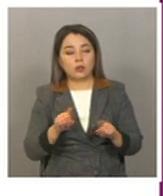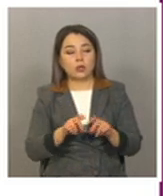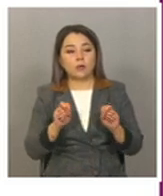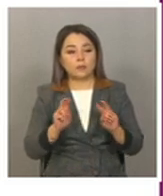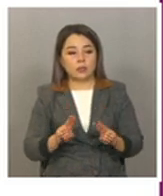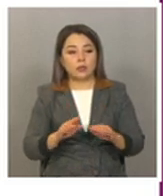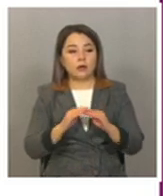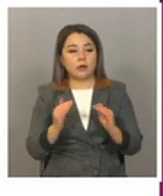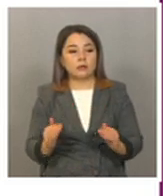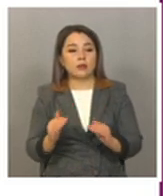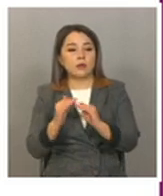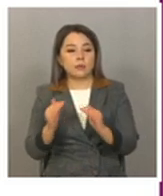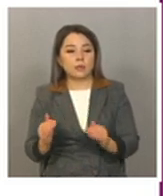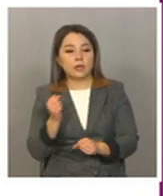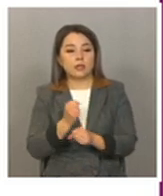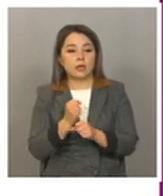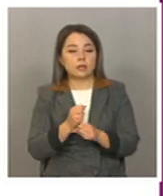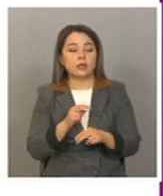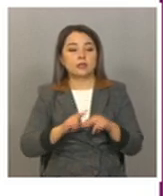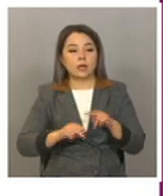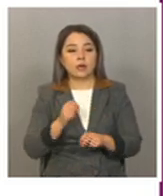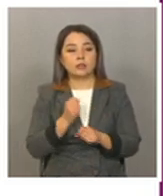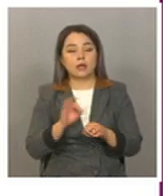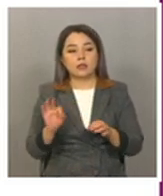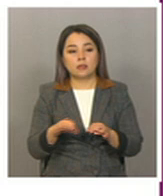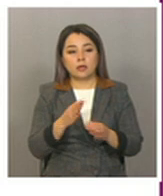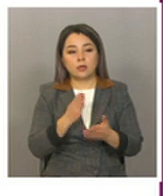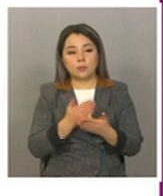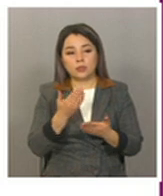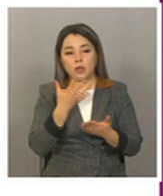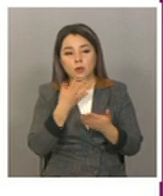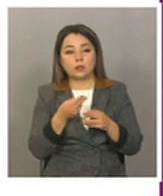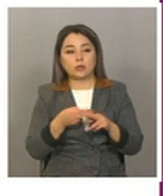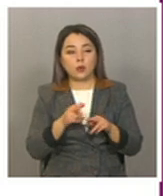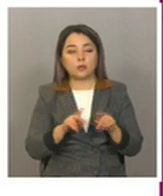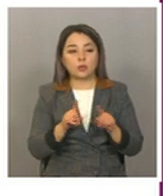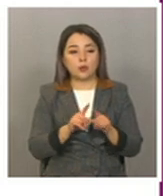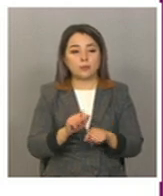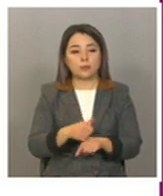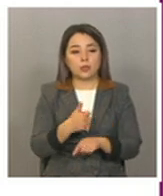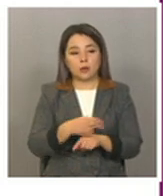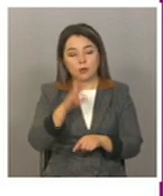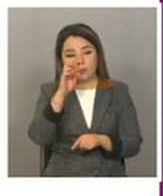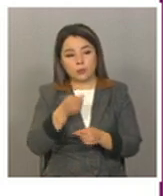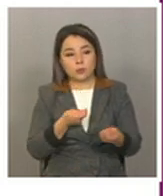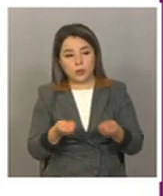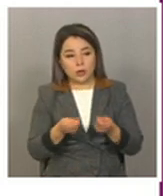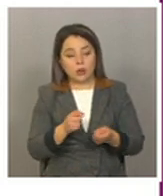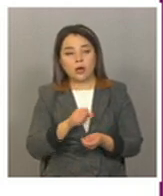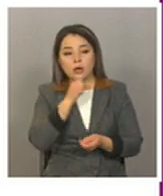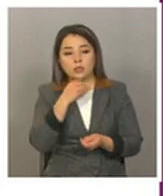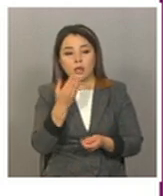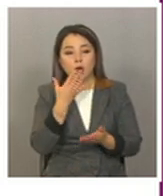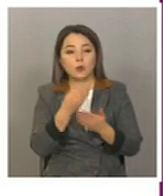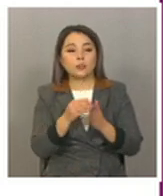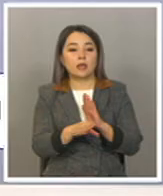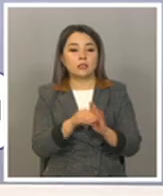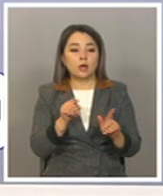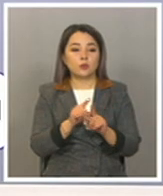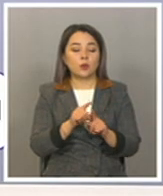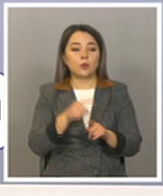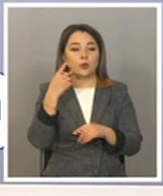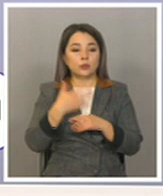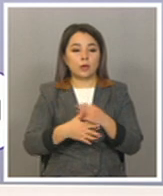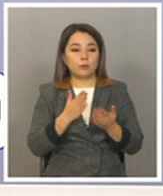тіктірген болатын. Осыдан кейін жошылдары атасының билікті басқаруда таңдауы кімге түскенін ұғынған